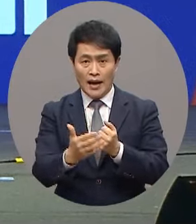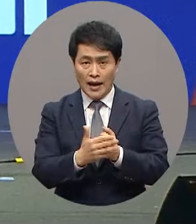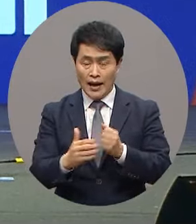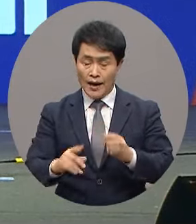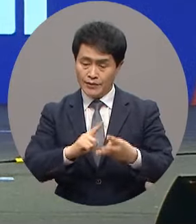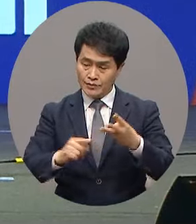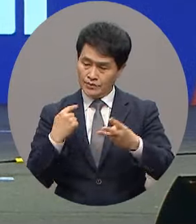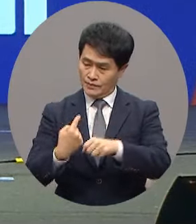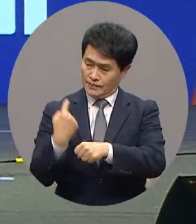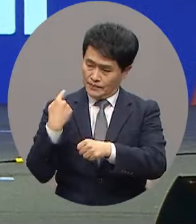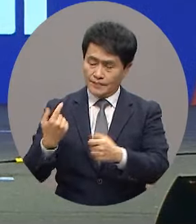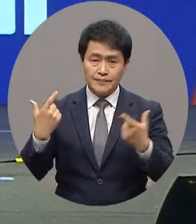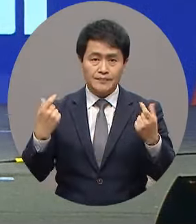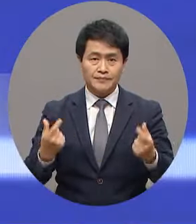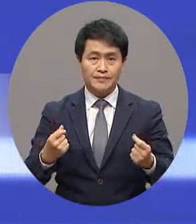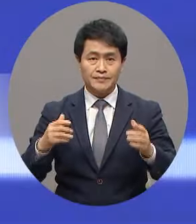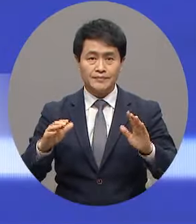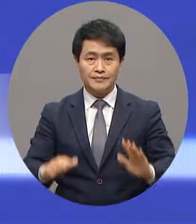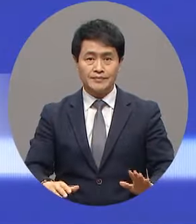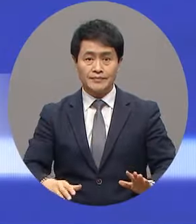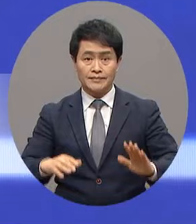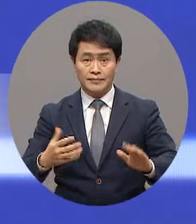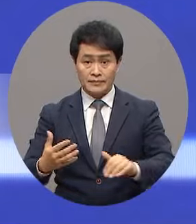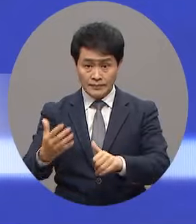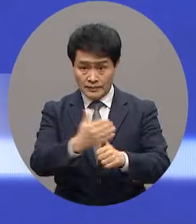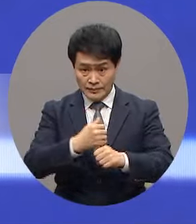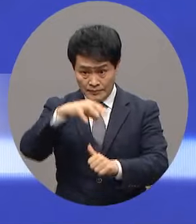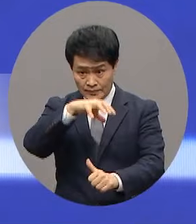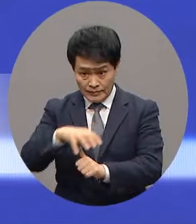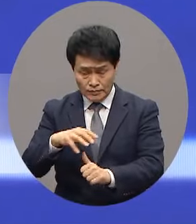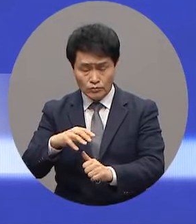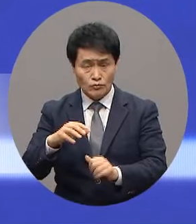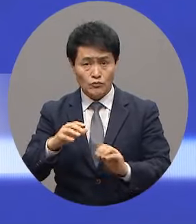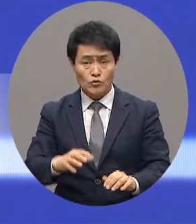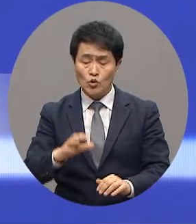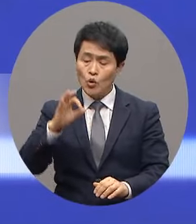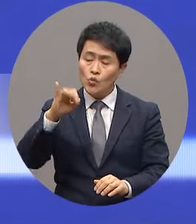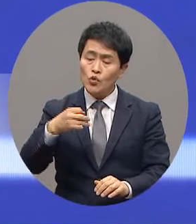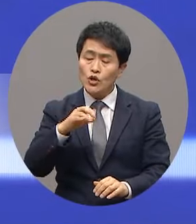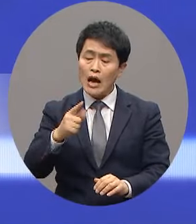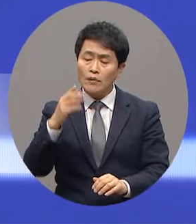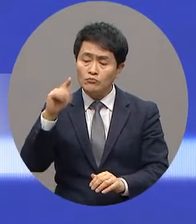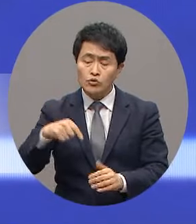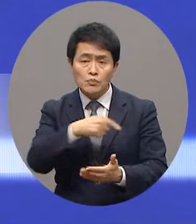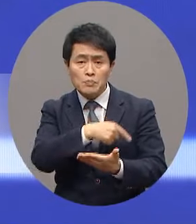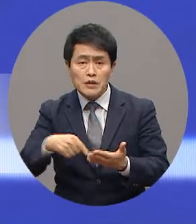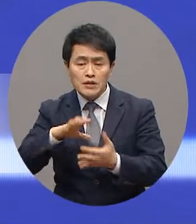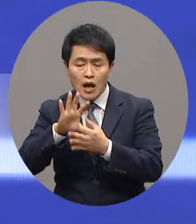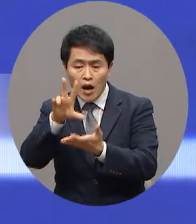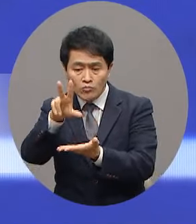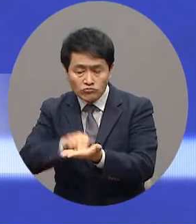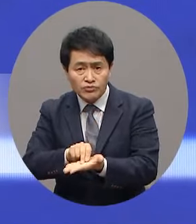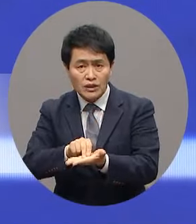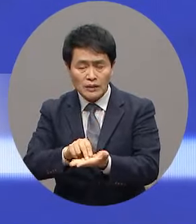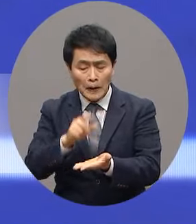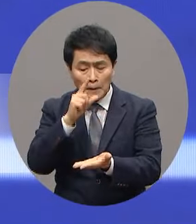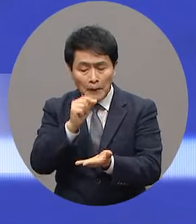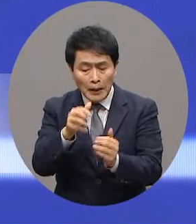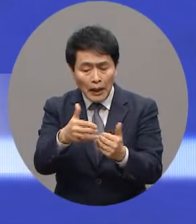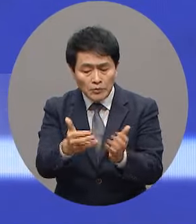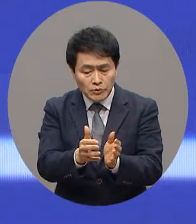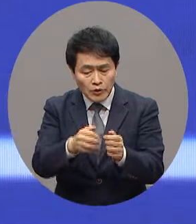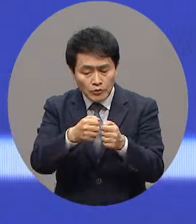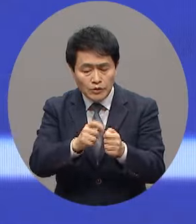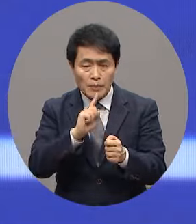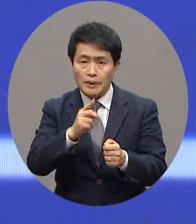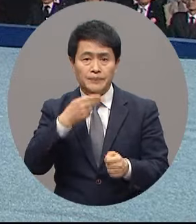대통령은 지난해와 마찬가지로 강제 징용이나 위안부 피해자 문제 등 민감한 현안은 구체적으로 언급하지